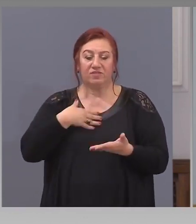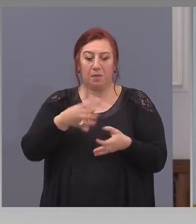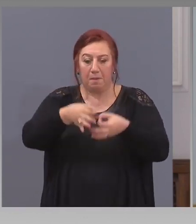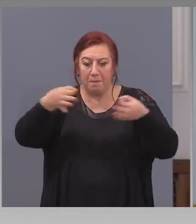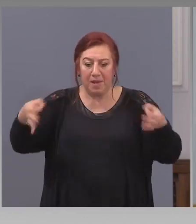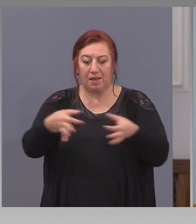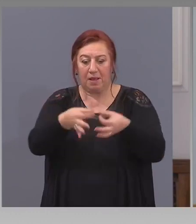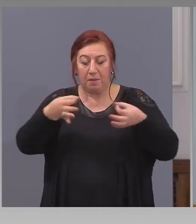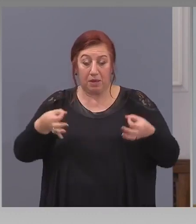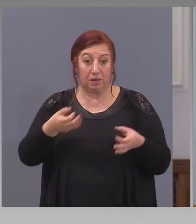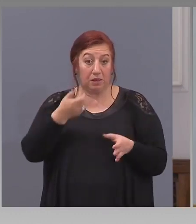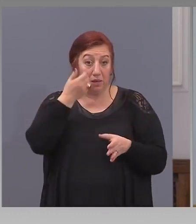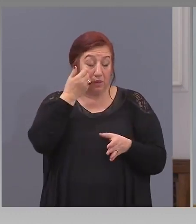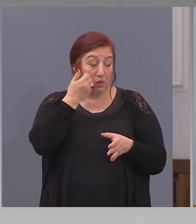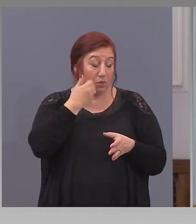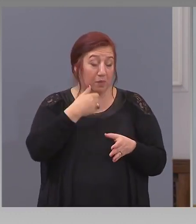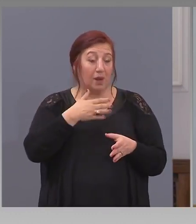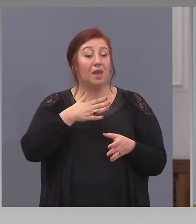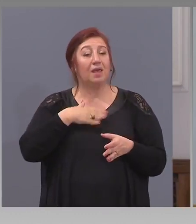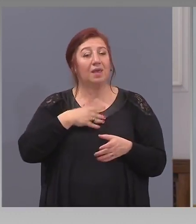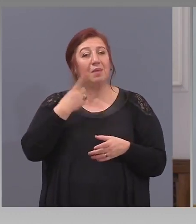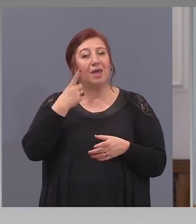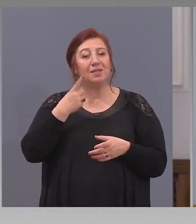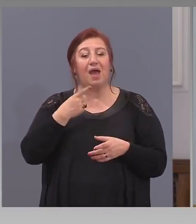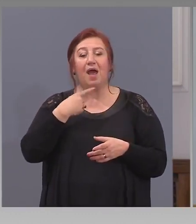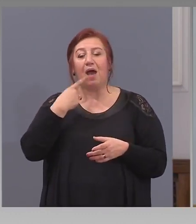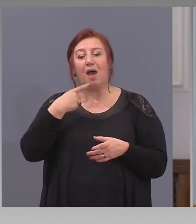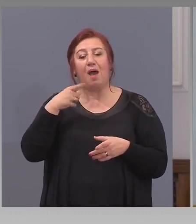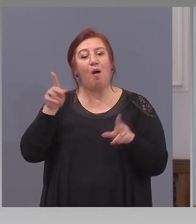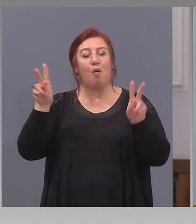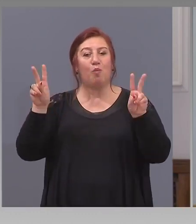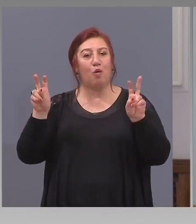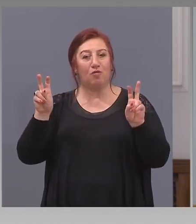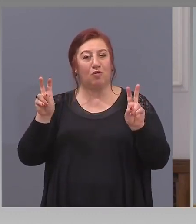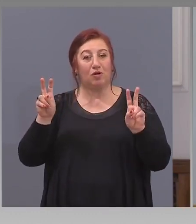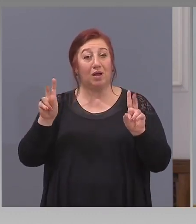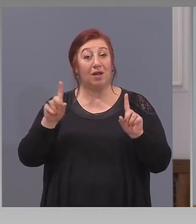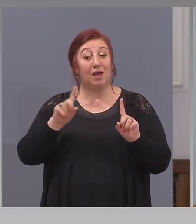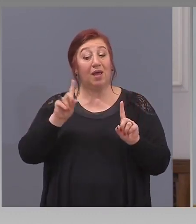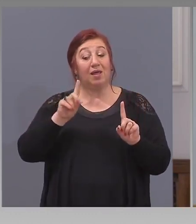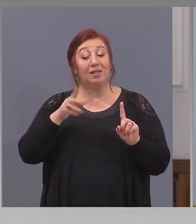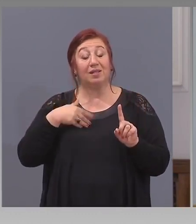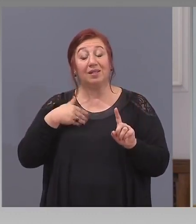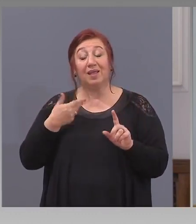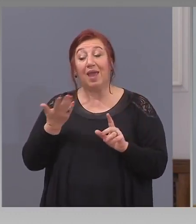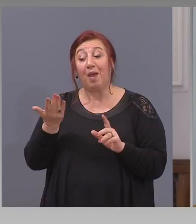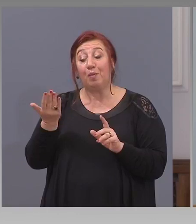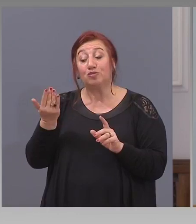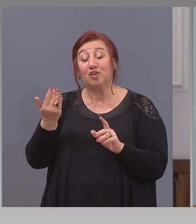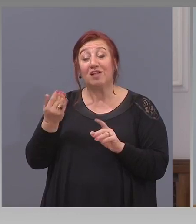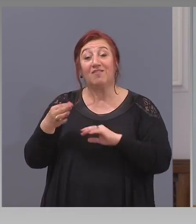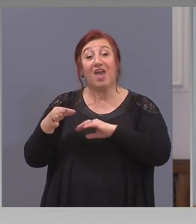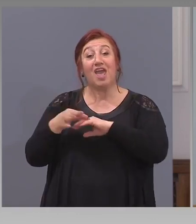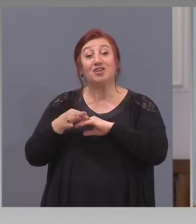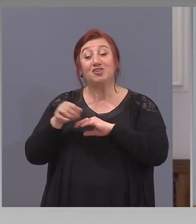да не... има една много хубава поговорка. Не пожелавай жената на ближния, защото може да стане